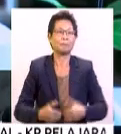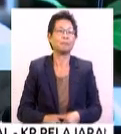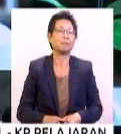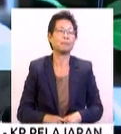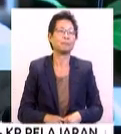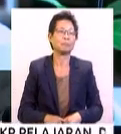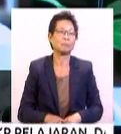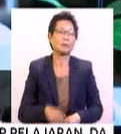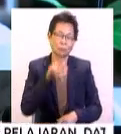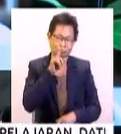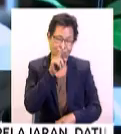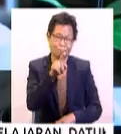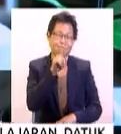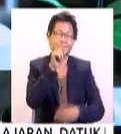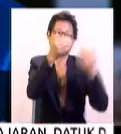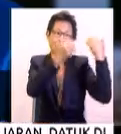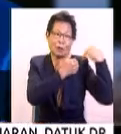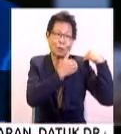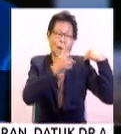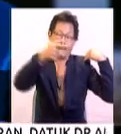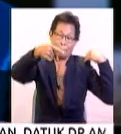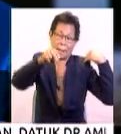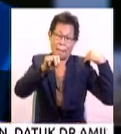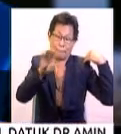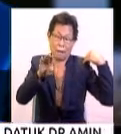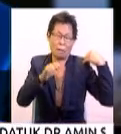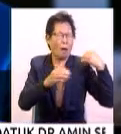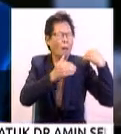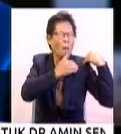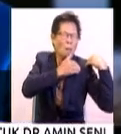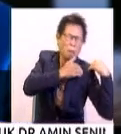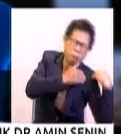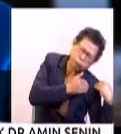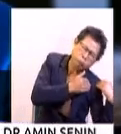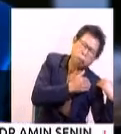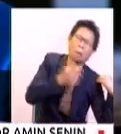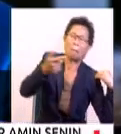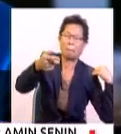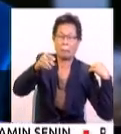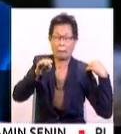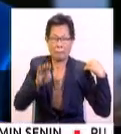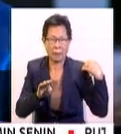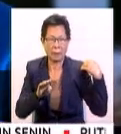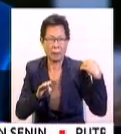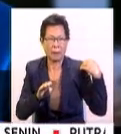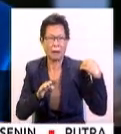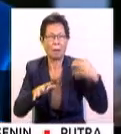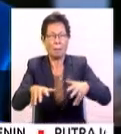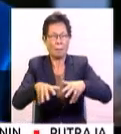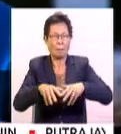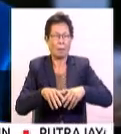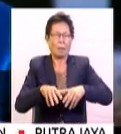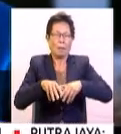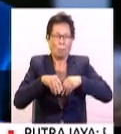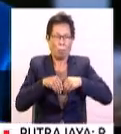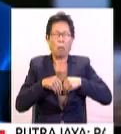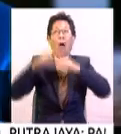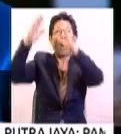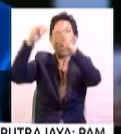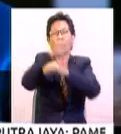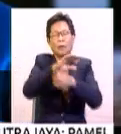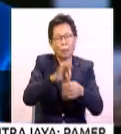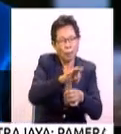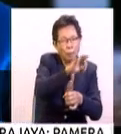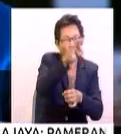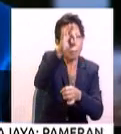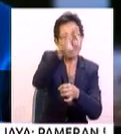Sesungguhnya, tanggungjawab PNB amat berat. PNB mendukung harapan dan aspirasi